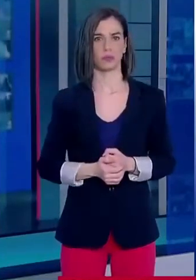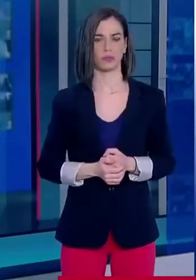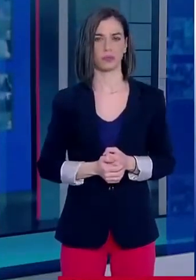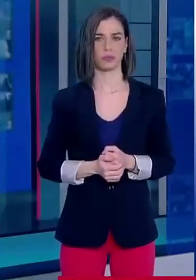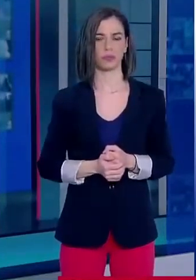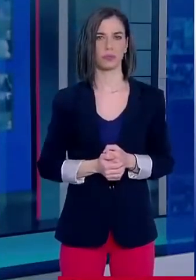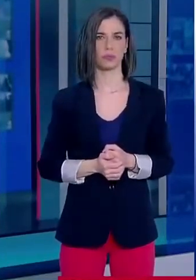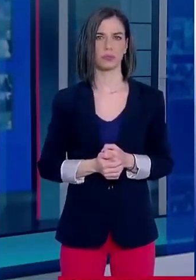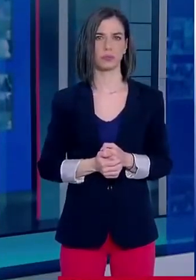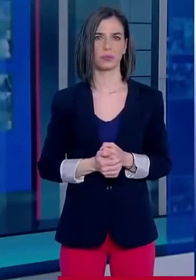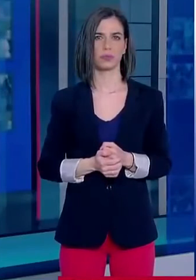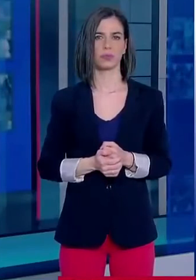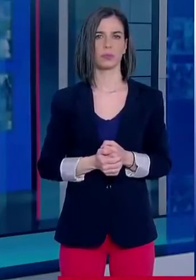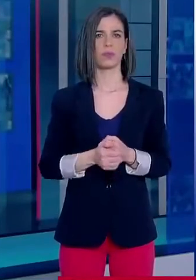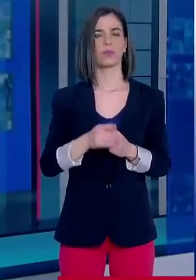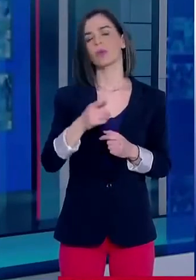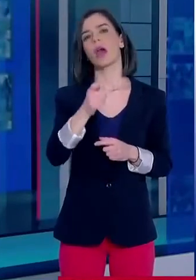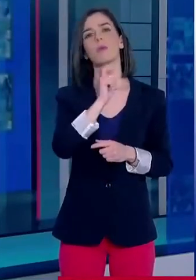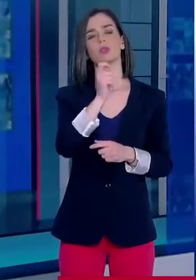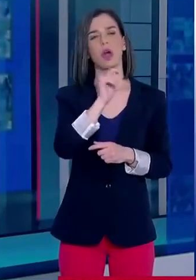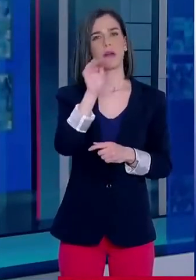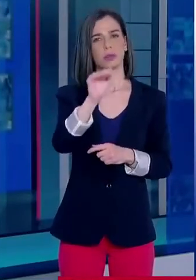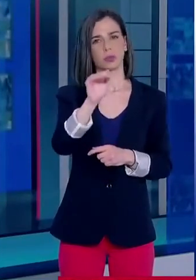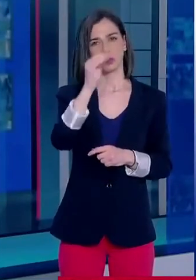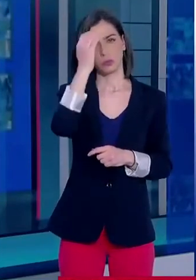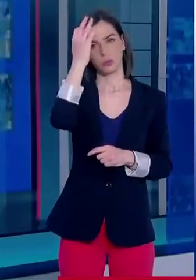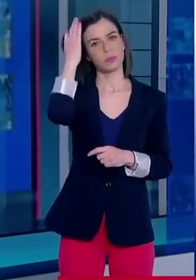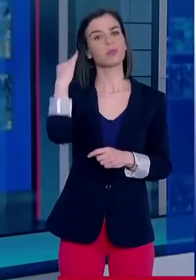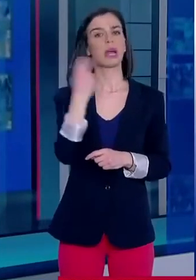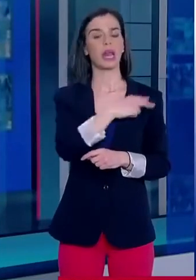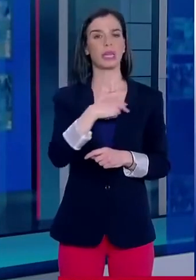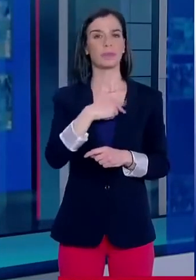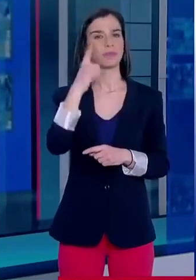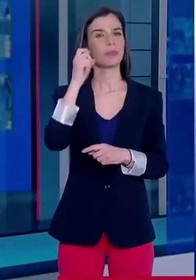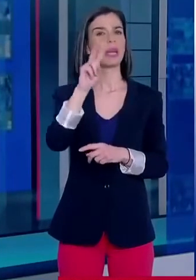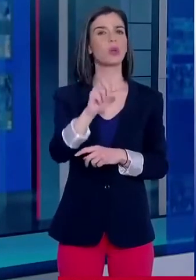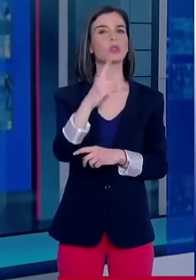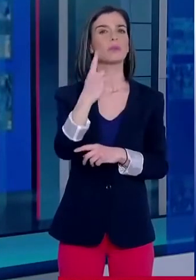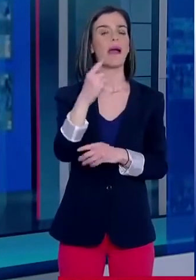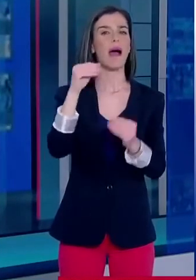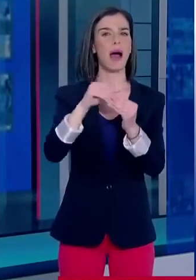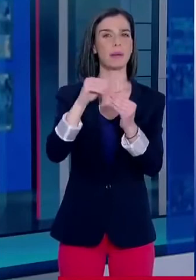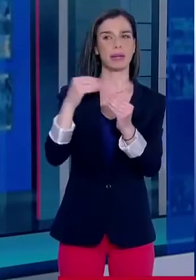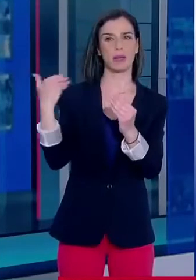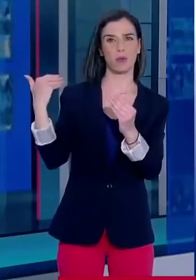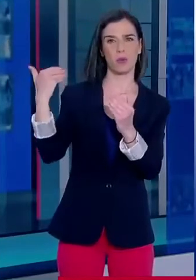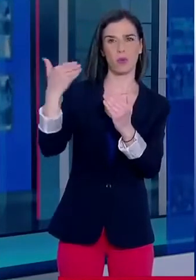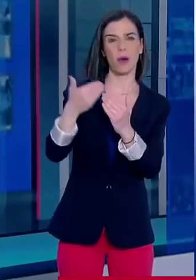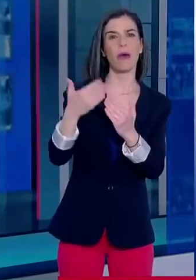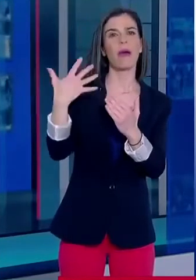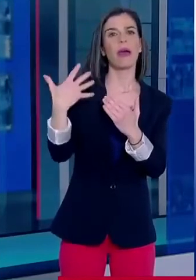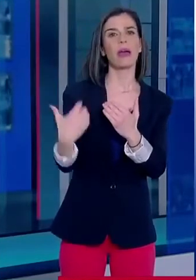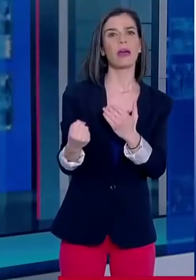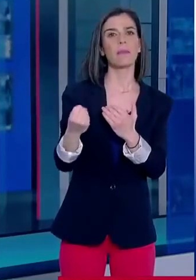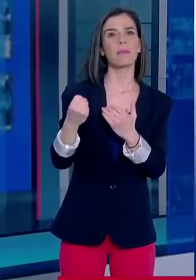Η κυρία Τσιλιμιγκάκη από το Daily Pharma News. Κύριε Τσιόδρα, γνωρίζουμε ότι από τις 21 Απριλίου τρέχει από τον ΠΟΗ η κλινική